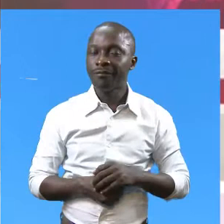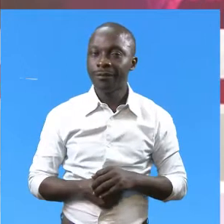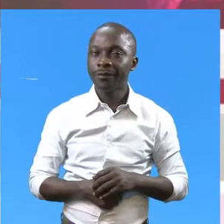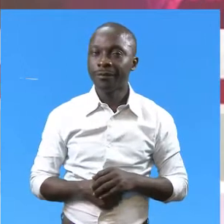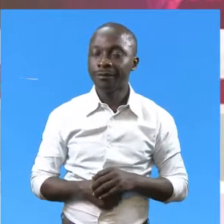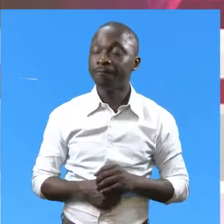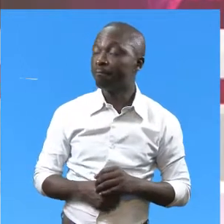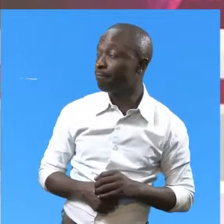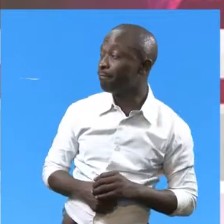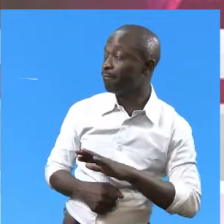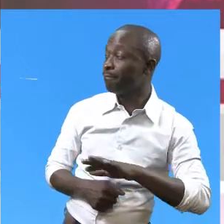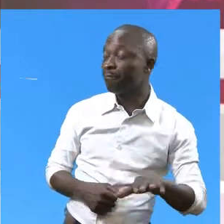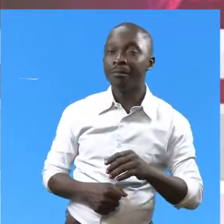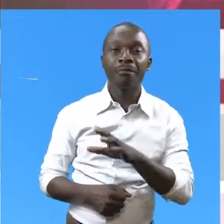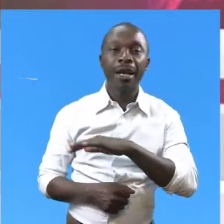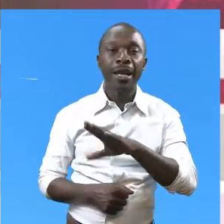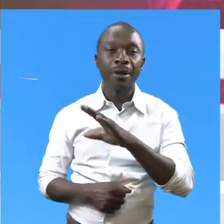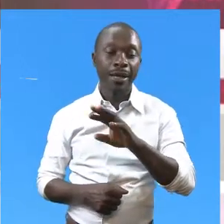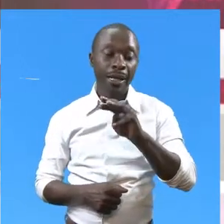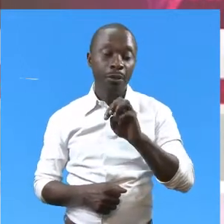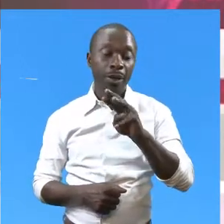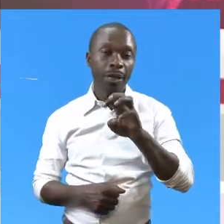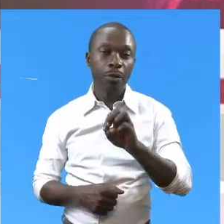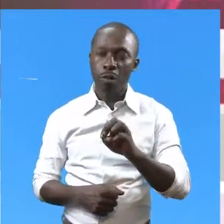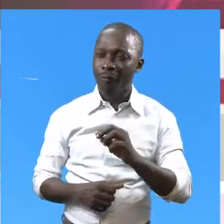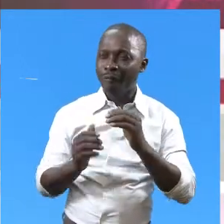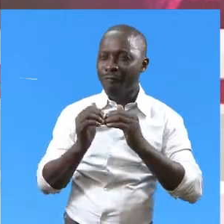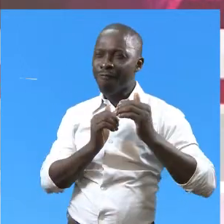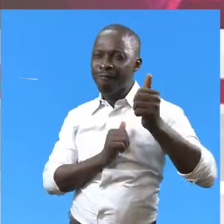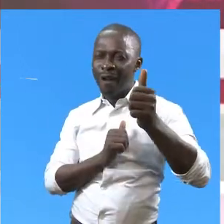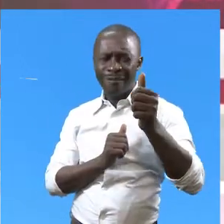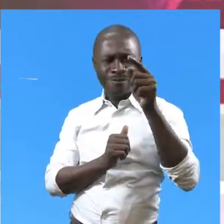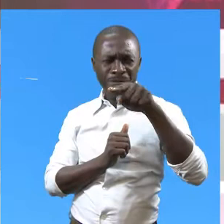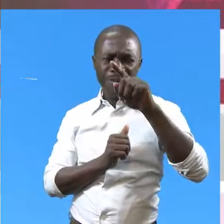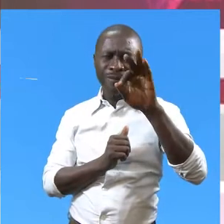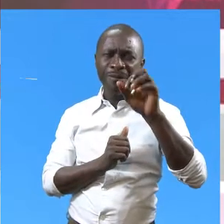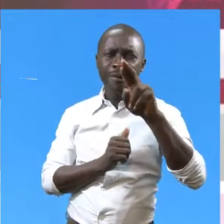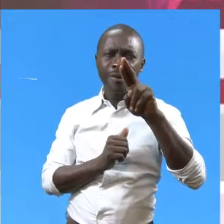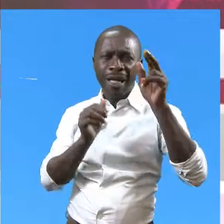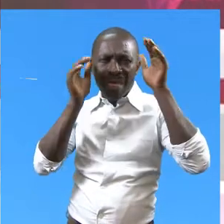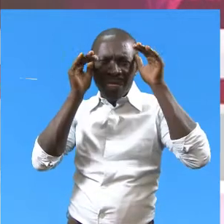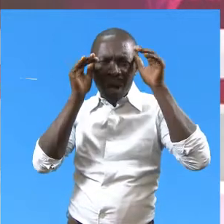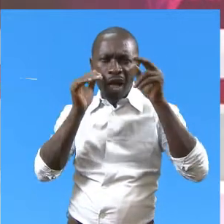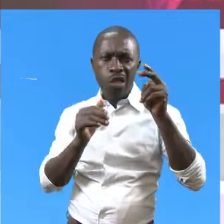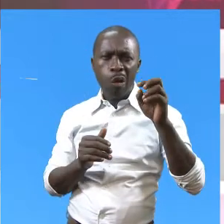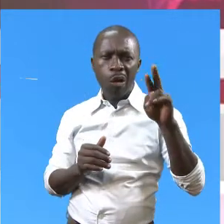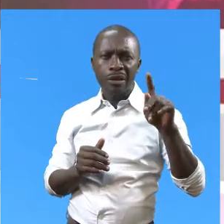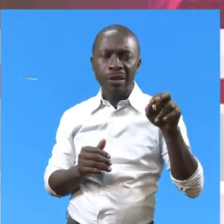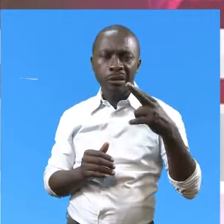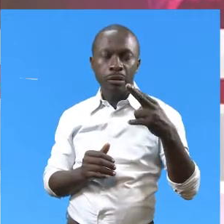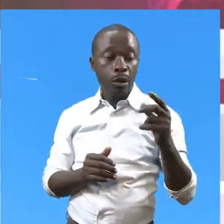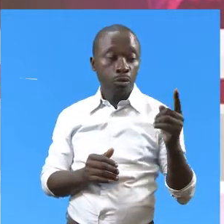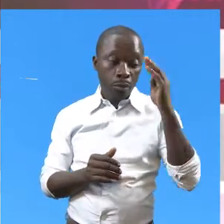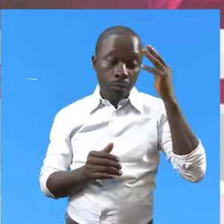les couches sociales qu'on a observée à Mémé dans le Mayo-Sava, région de l'extrême nord, à l'occasion de la visite du ministre de